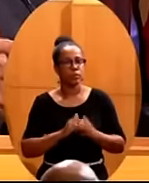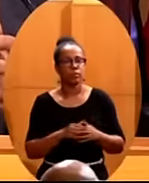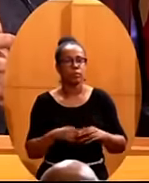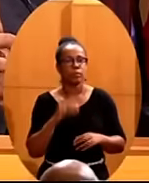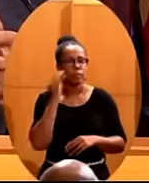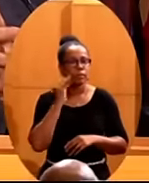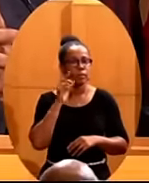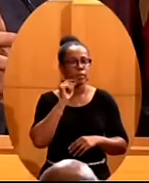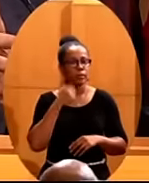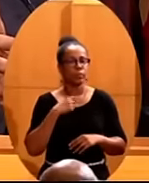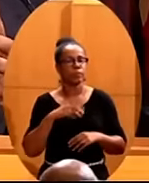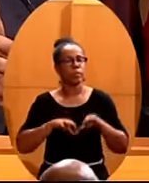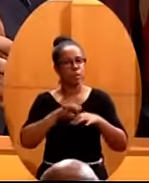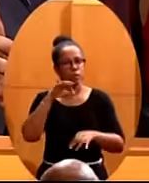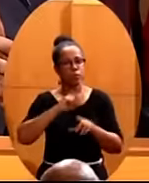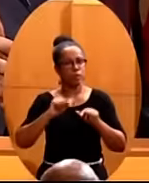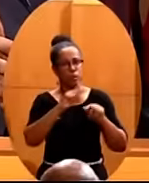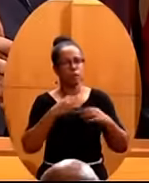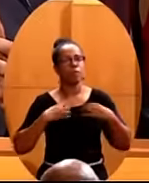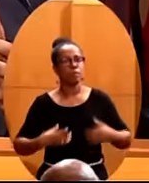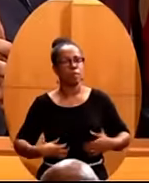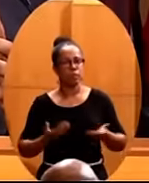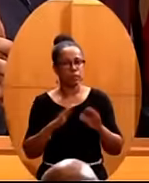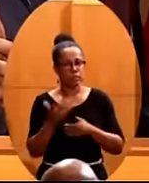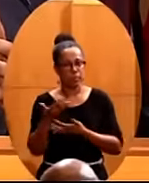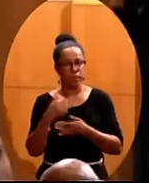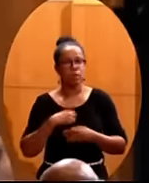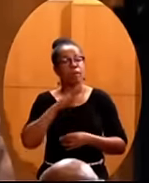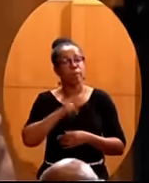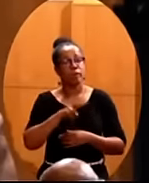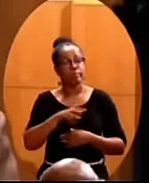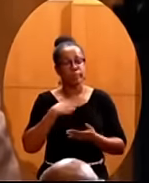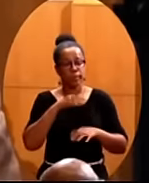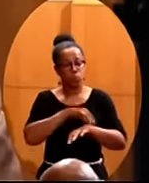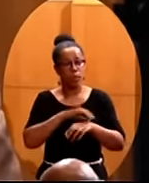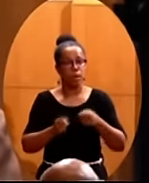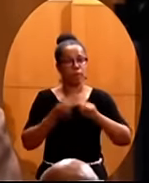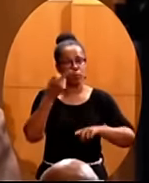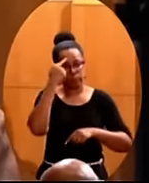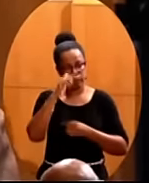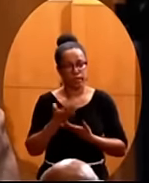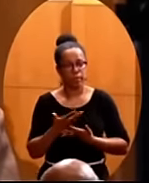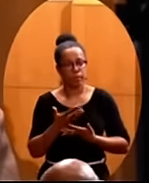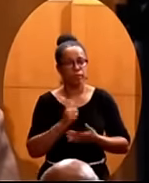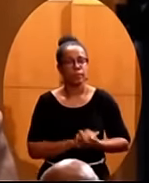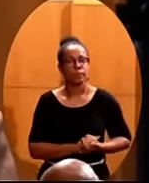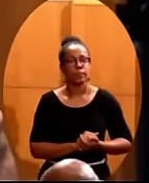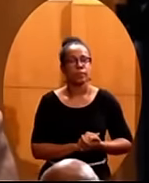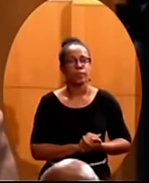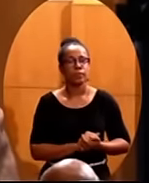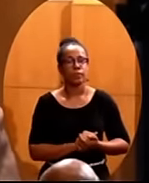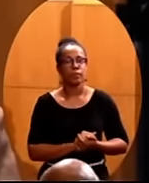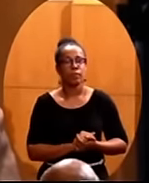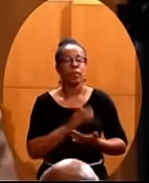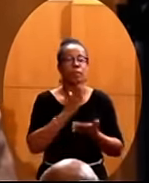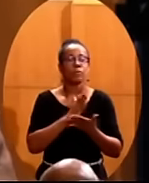Mesdames et Messieurs les les élus membres de l'Assemblée la Martinique c'est vrai que c'est un moment important pour la Martinique